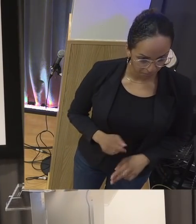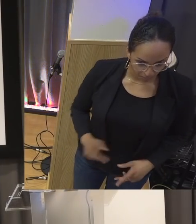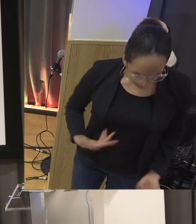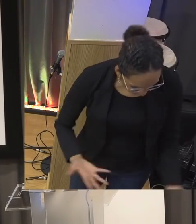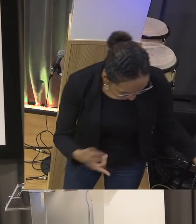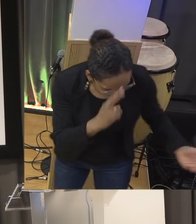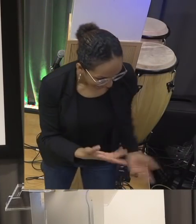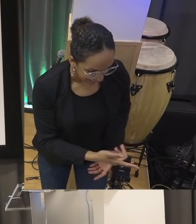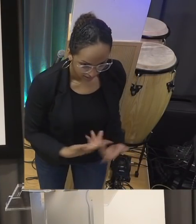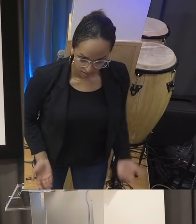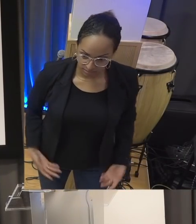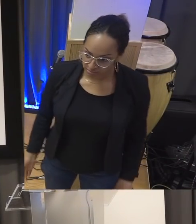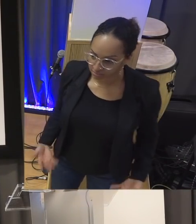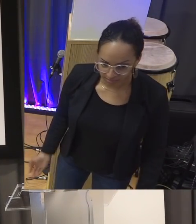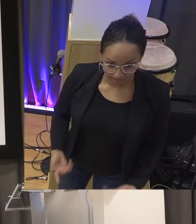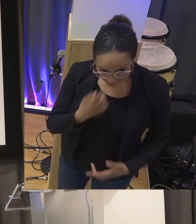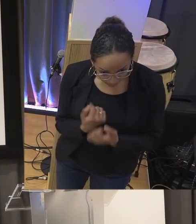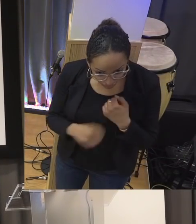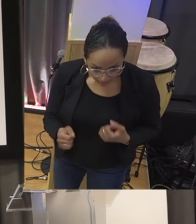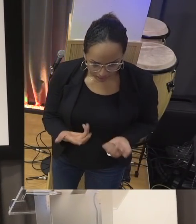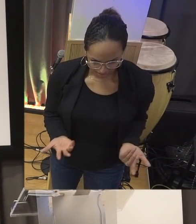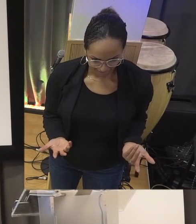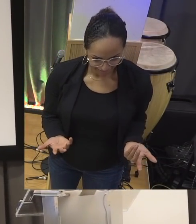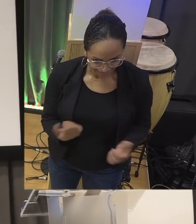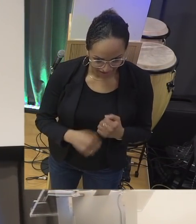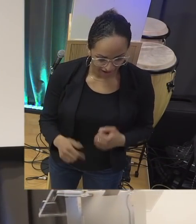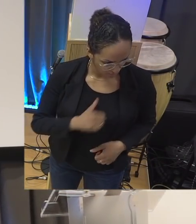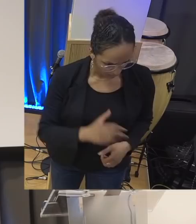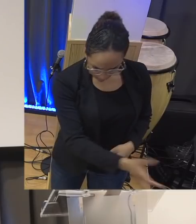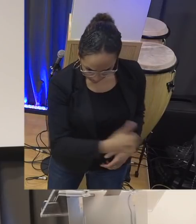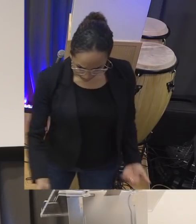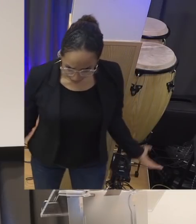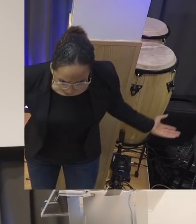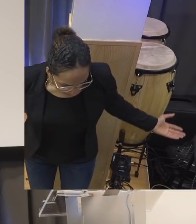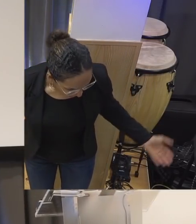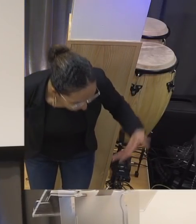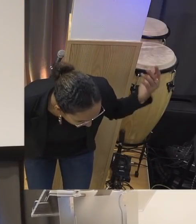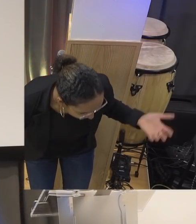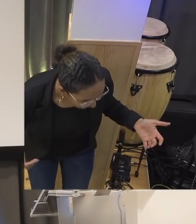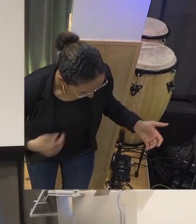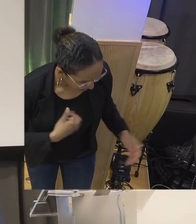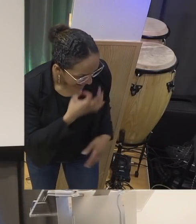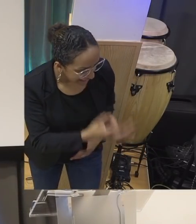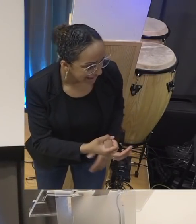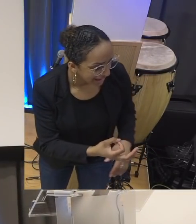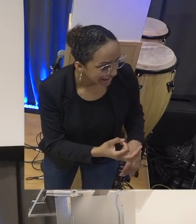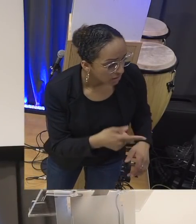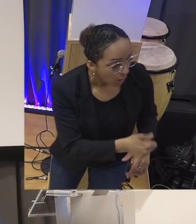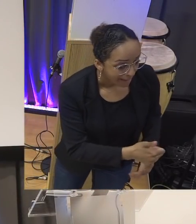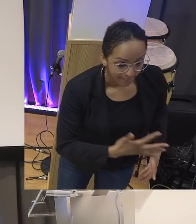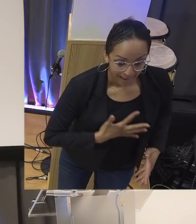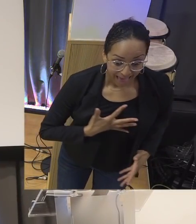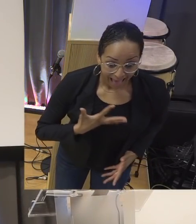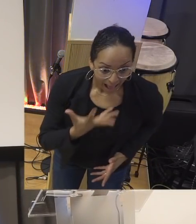Et là, il est devenu chocolat bleu pâle, mesquin, le pauvre. Et je l'ai pris devant tout le monde, je dis, maintenant, tu vas me décrire, tu vas me donner la définition de cet amour. Je veux que tu me